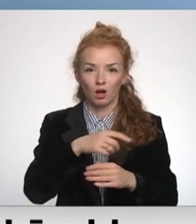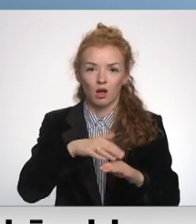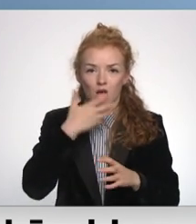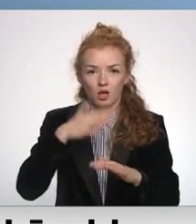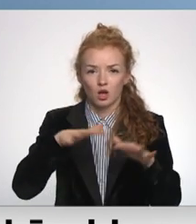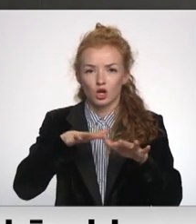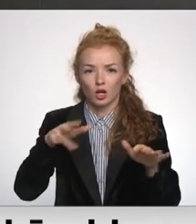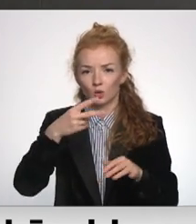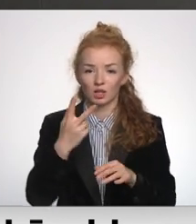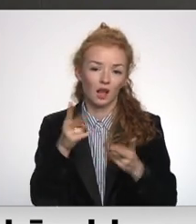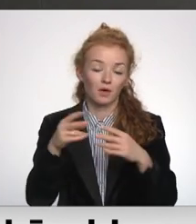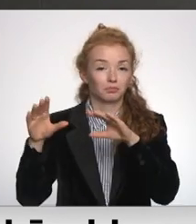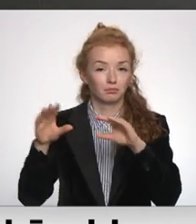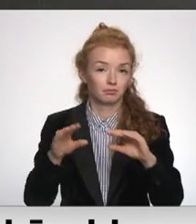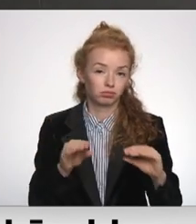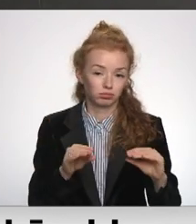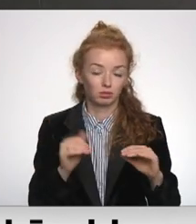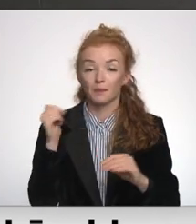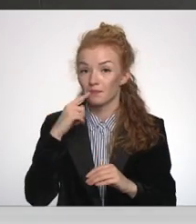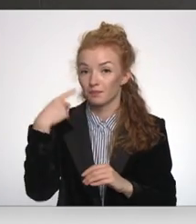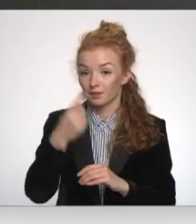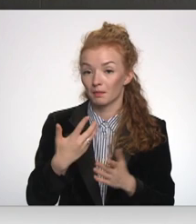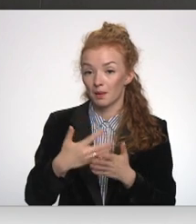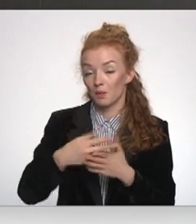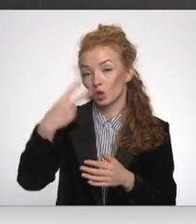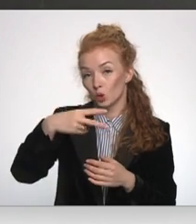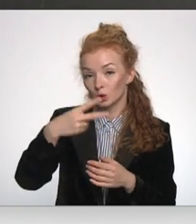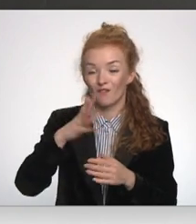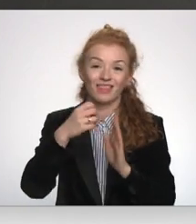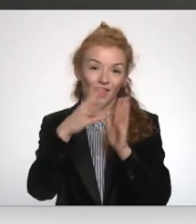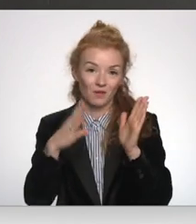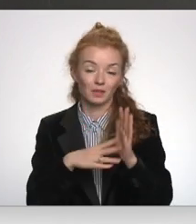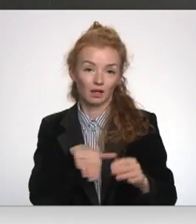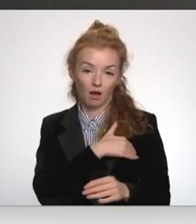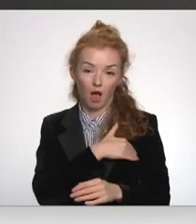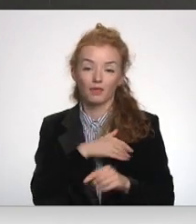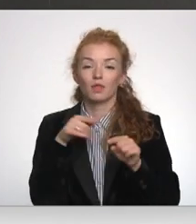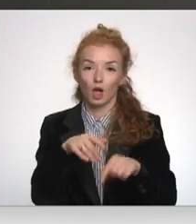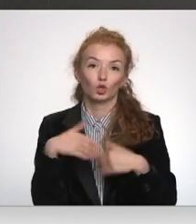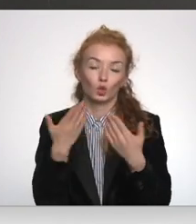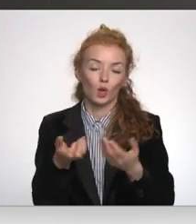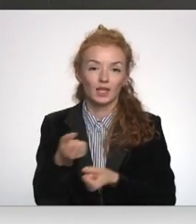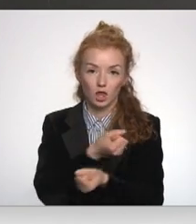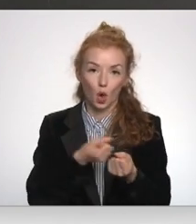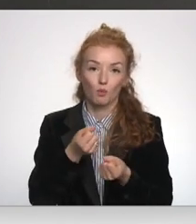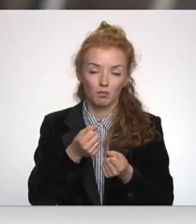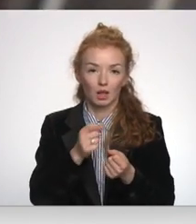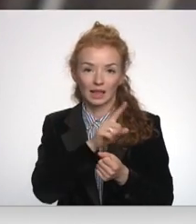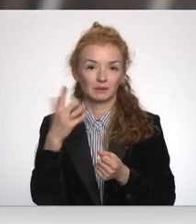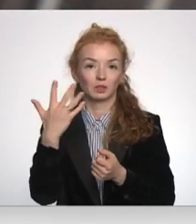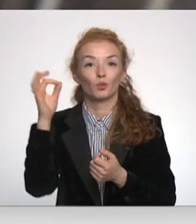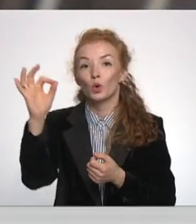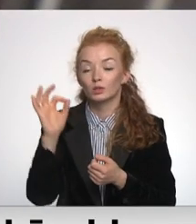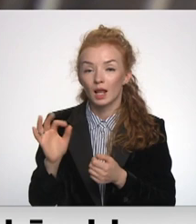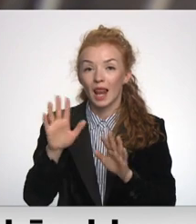grādu temperatūru. Ja mums 20 grādi vai 19 grādi, tas var jau dot ietaupījumu līdz 5%.